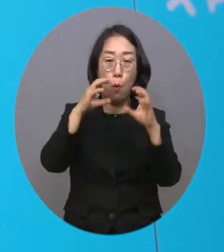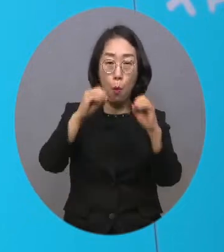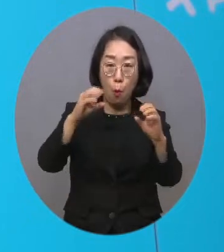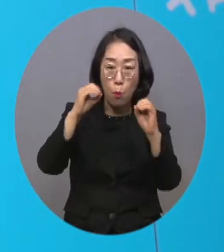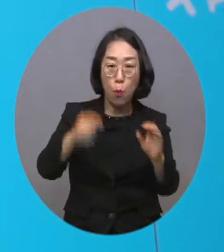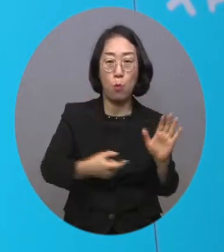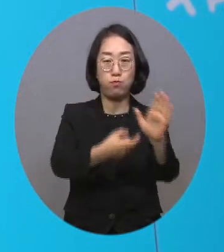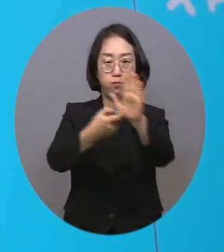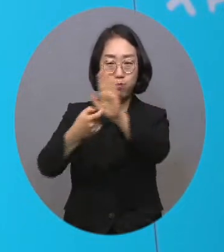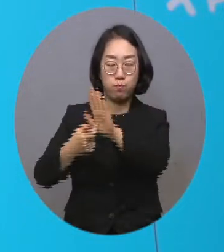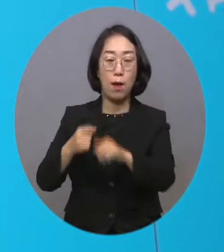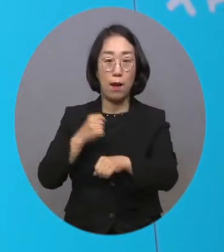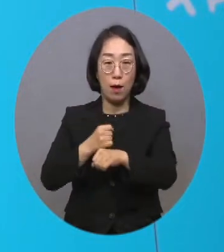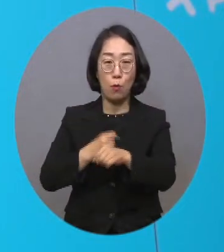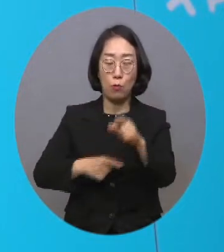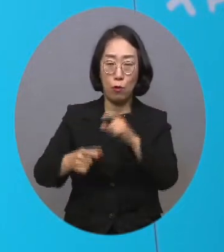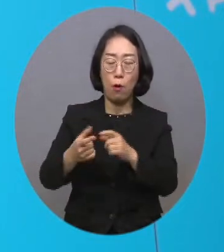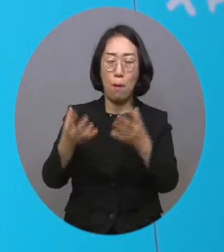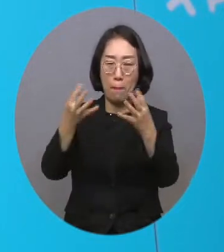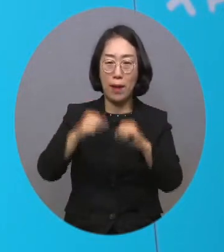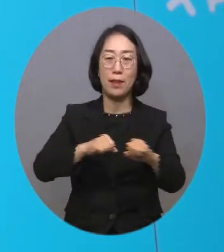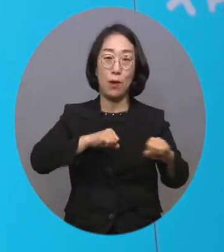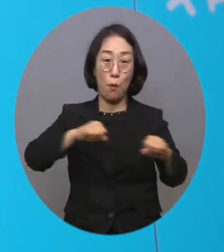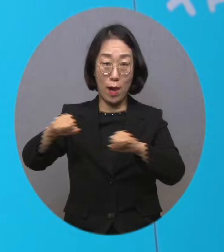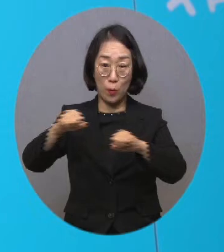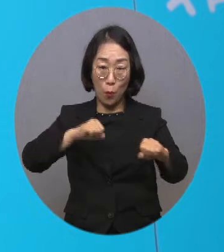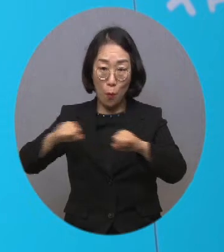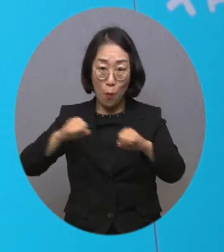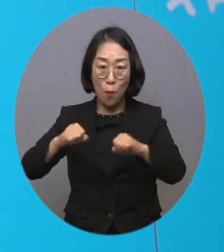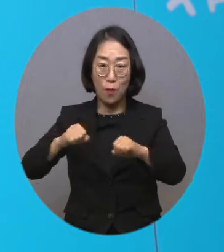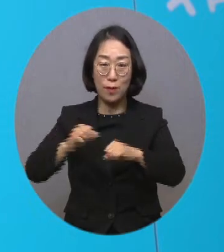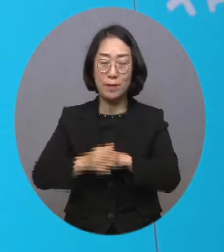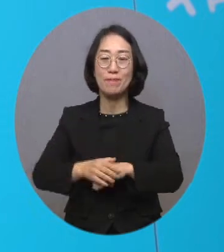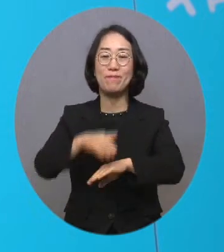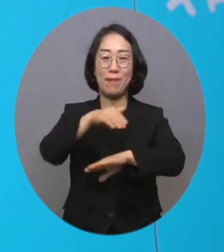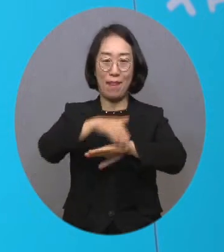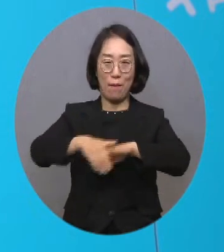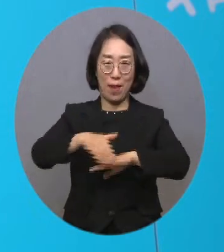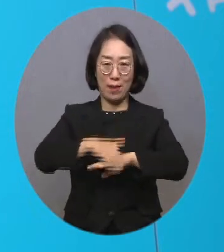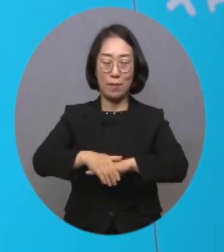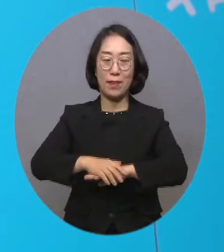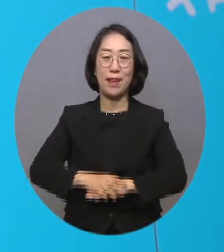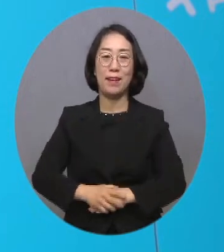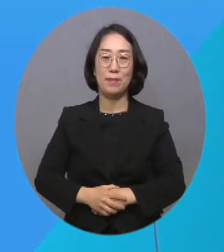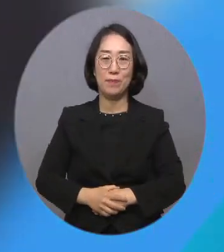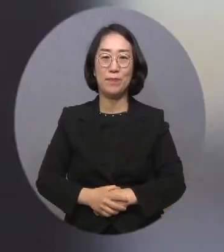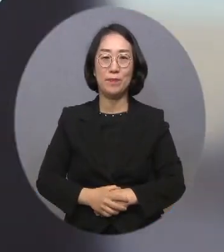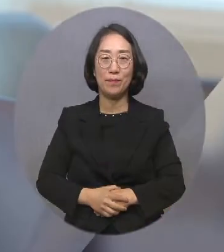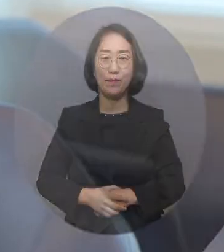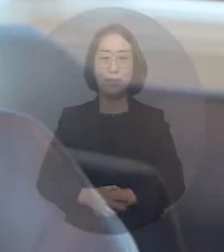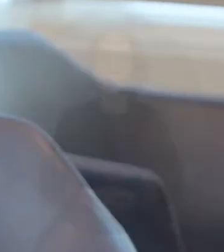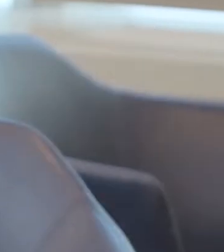홍보하고 그리고 더 많이 활동을 할 예정입니다.